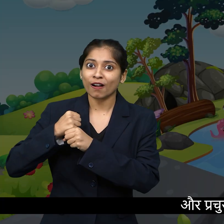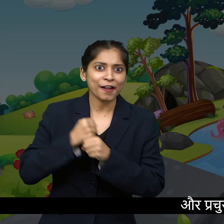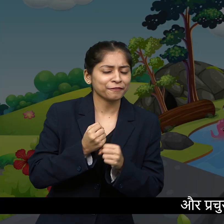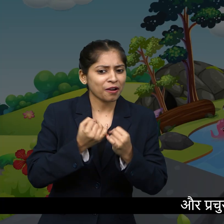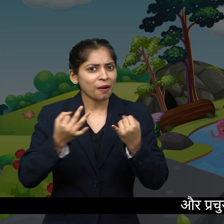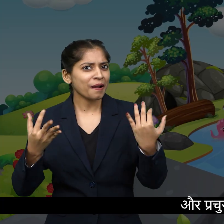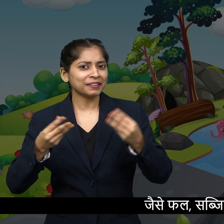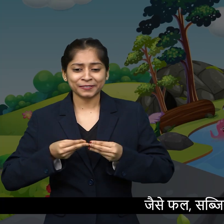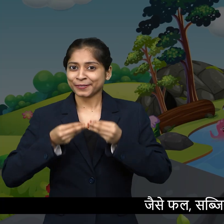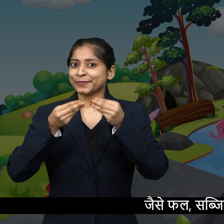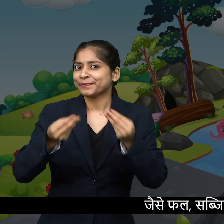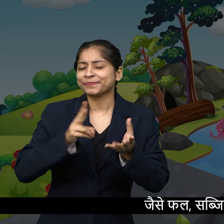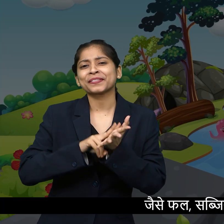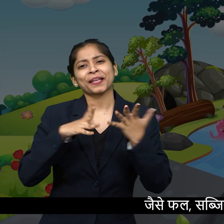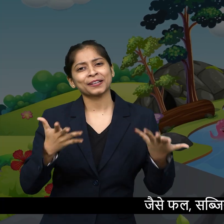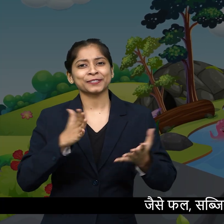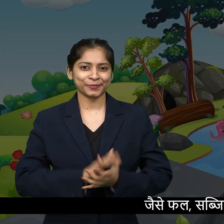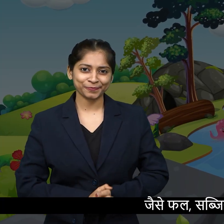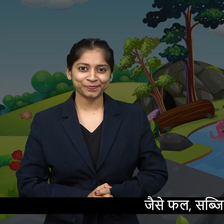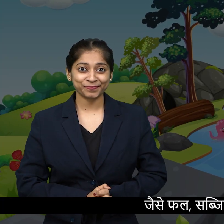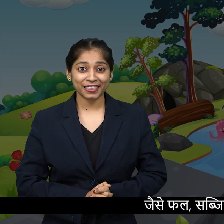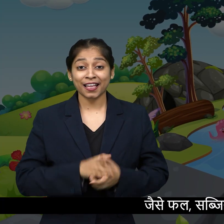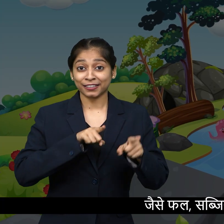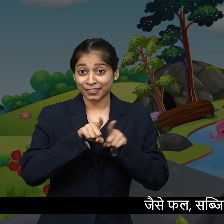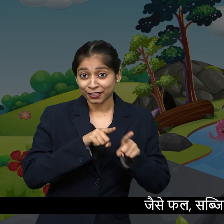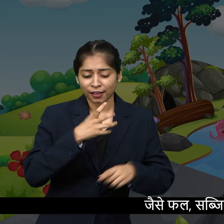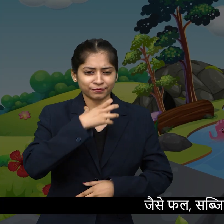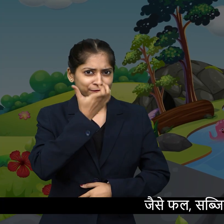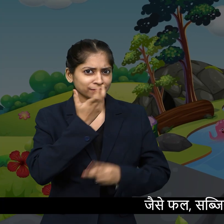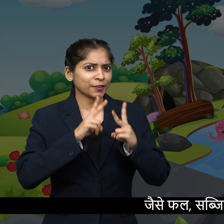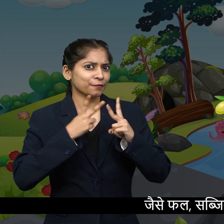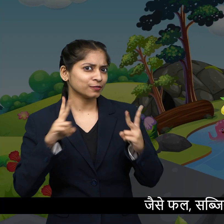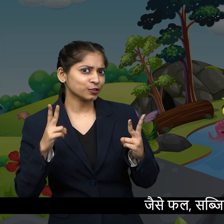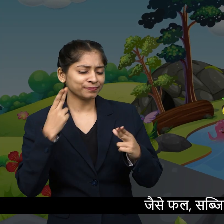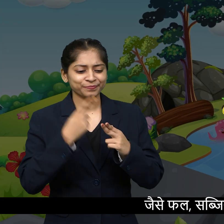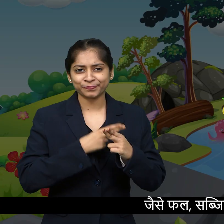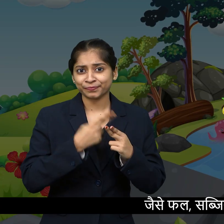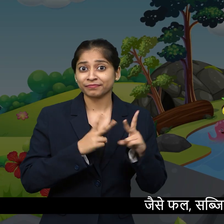करता है, जैसे फल, सब्जियां और अन्य प्राकृतिक संसाधन।